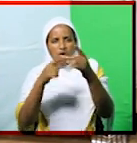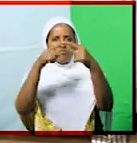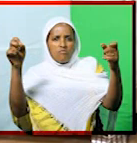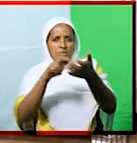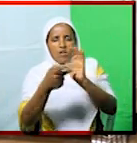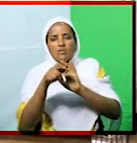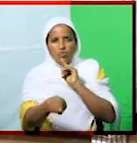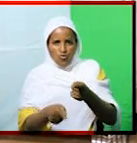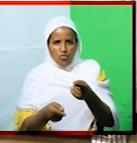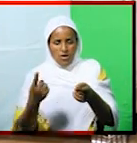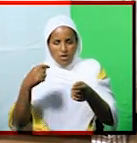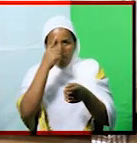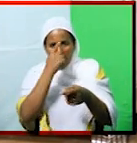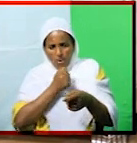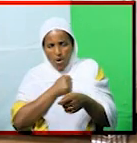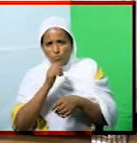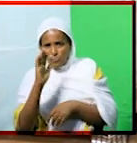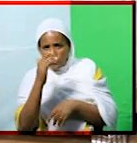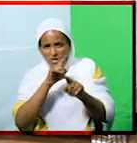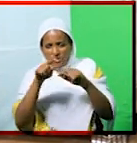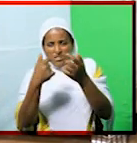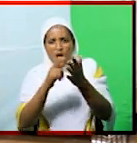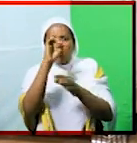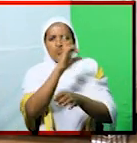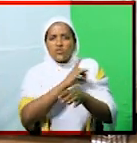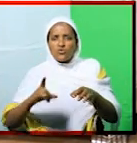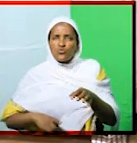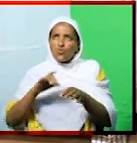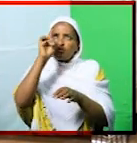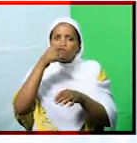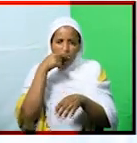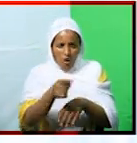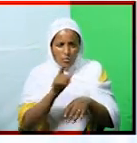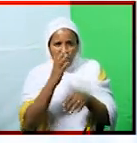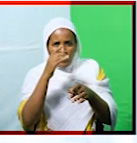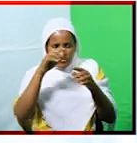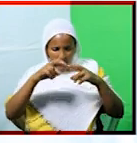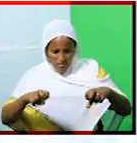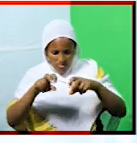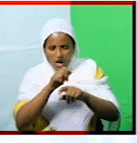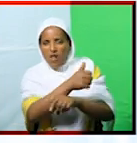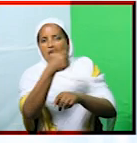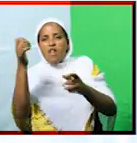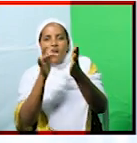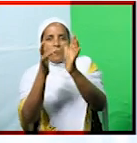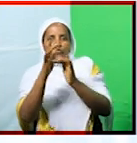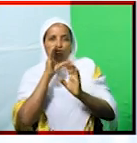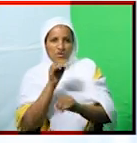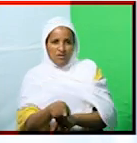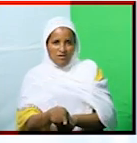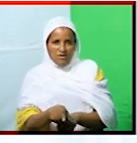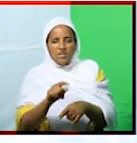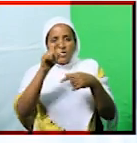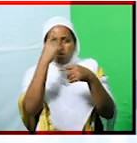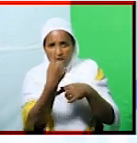ነው። እሚያምኑ ነው የሚመስልህ፣ ስለዚህ ስለ አንዱ ክርስቶስ ነው የሚናገሩ የሚመስለው። ስትፈትሸው ግን ስለ ሌላ ኢየሱስ፣